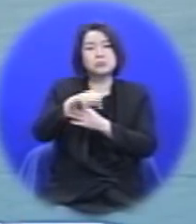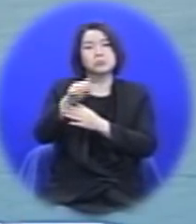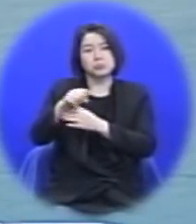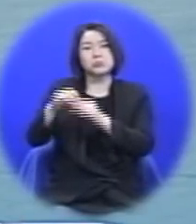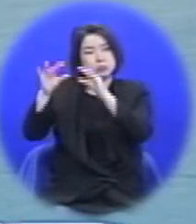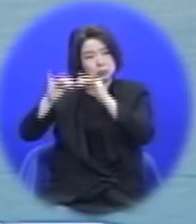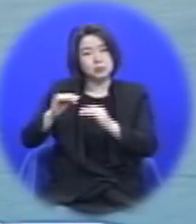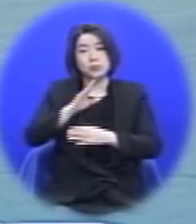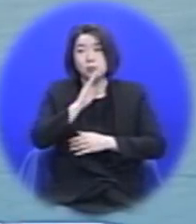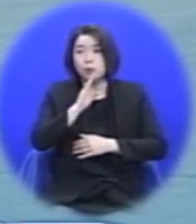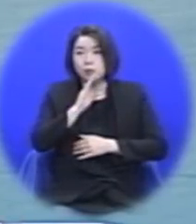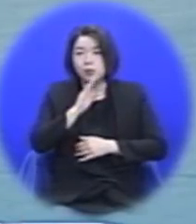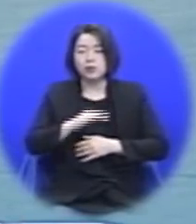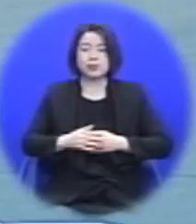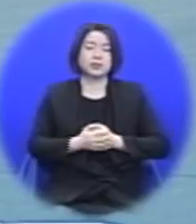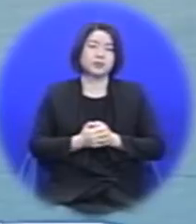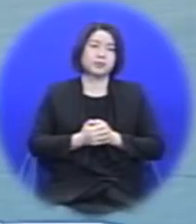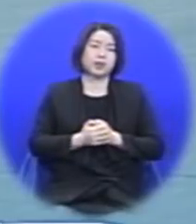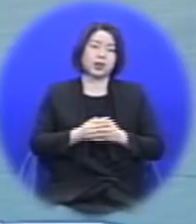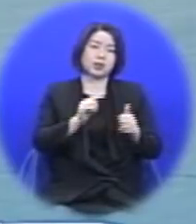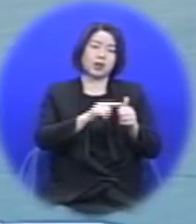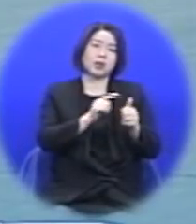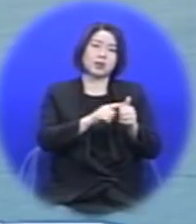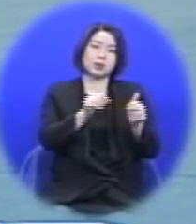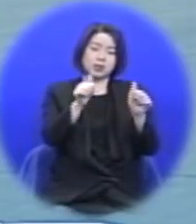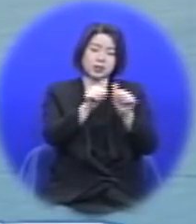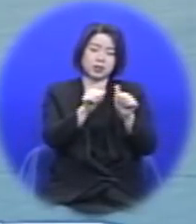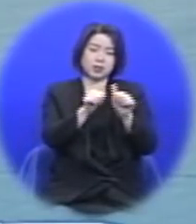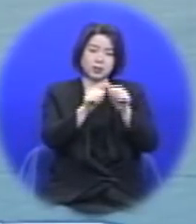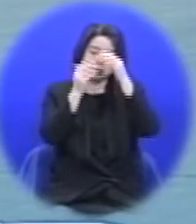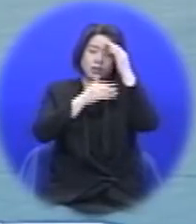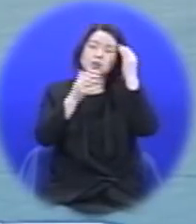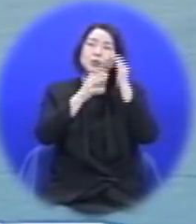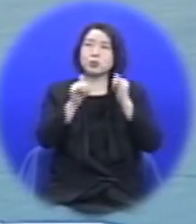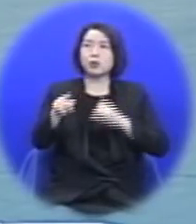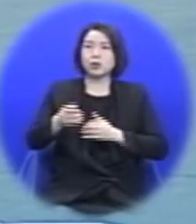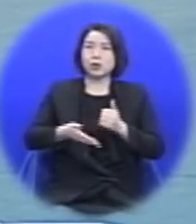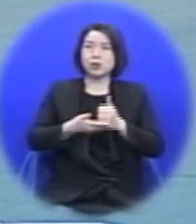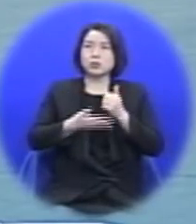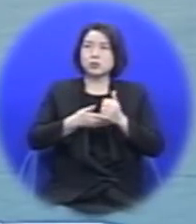맞다고. 그런데 이분이 충격을 받았어요. 이게 칭찬이냐 욕이냐.